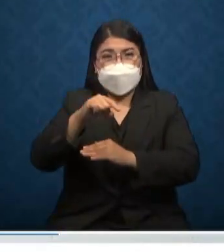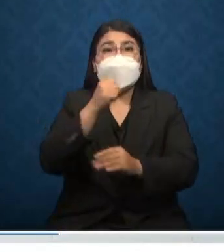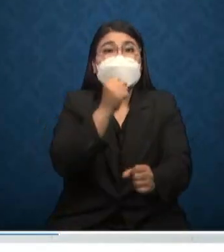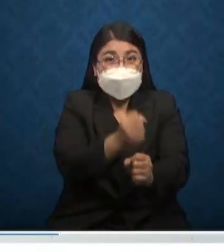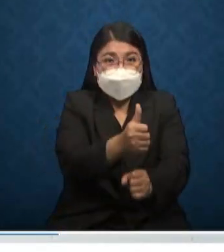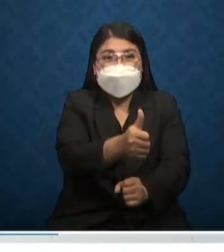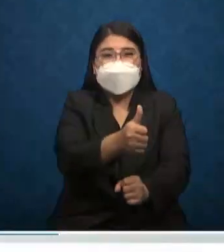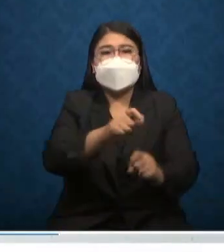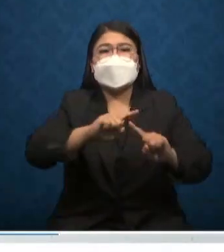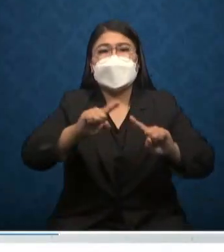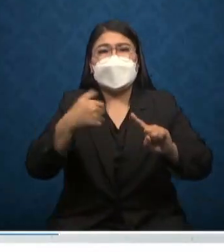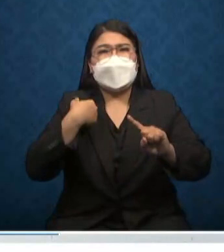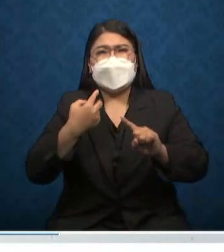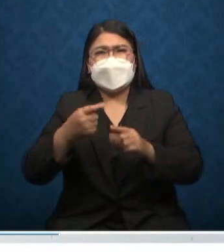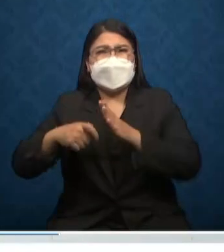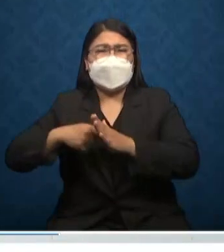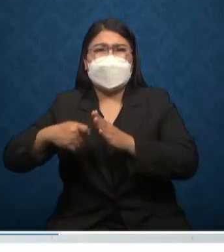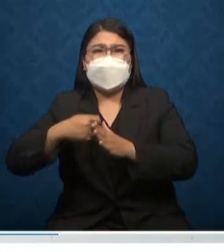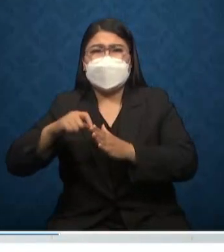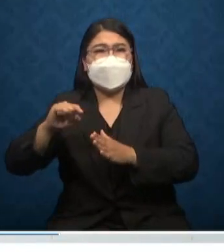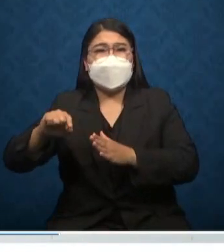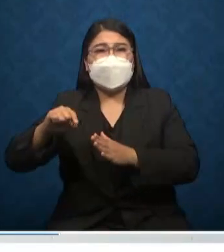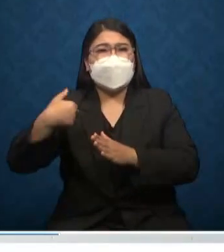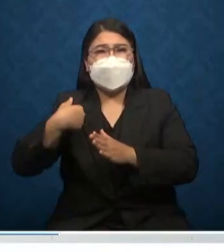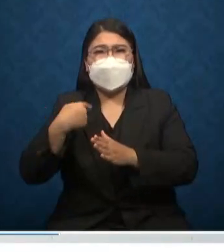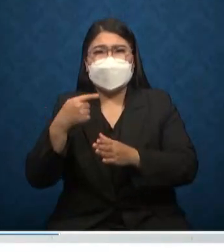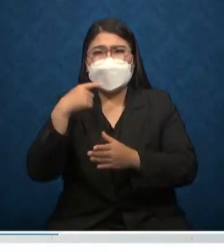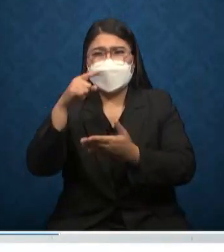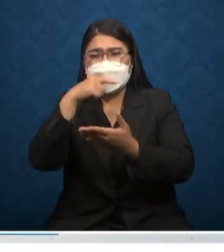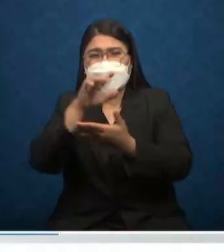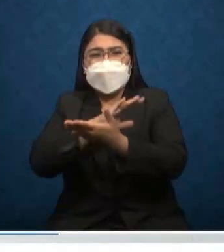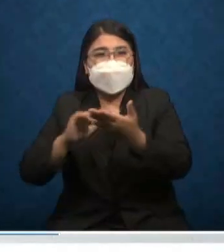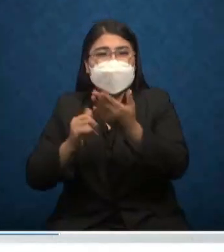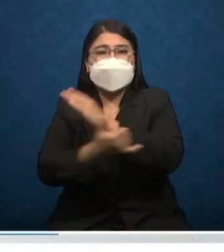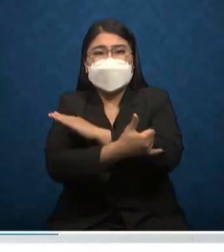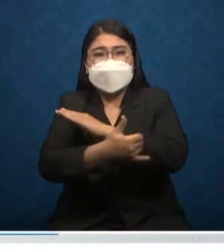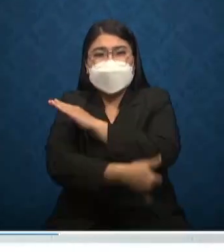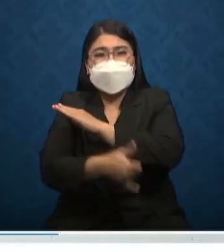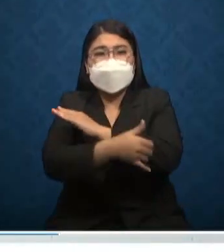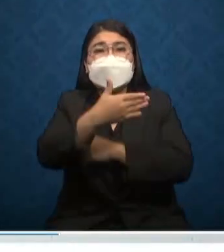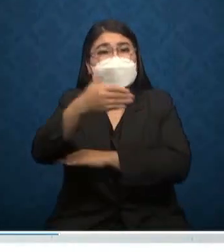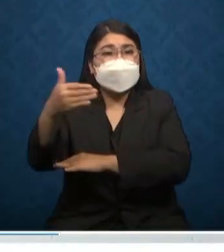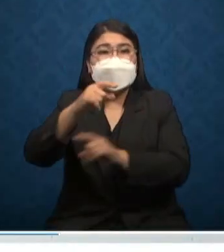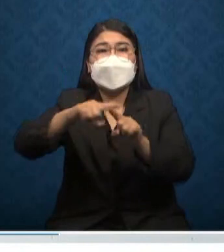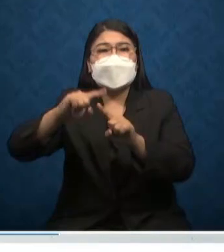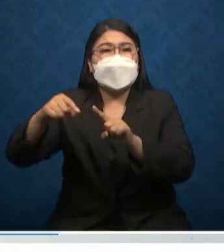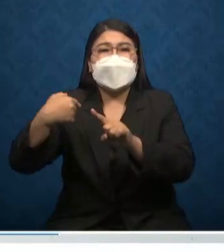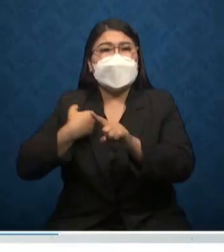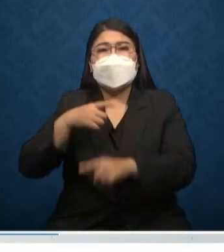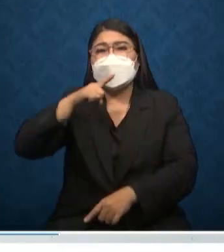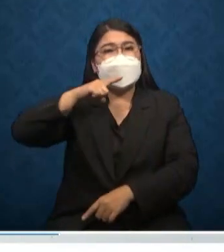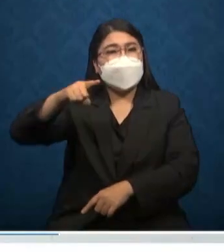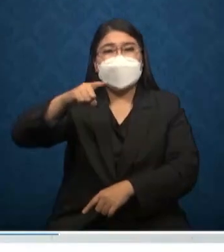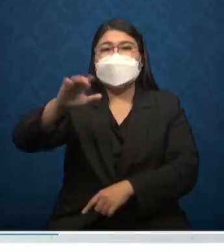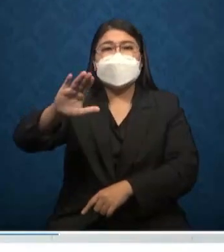และจะไม่เป็นเหตุผลในการที่จะทำให้ประเทศต่างๆยกมาเป็นข้ออ้างในเรื่องของการฟ้องร้องได้ด้วยครับน